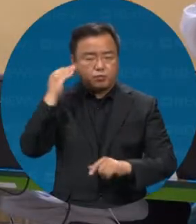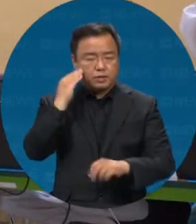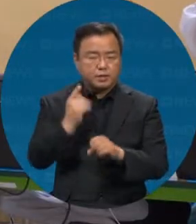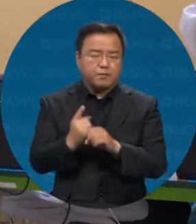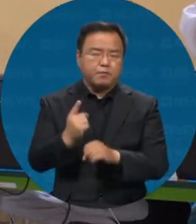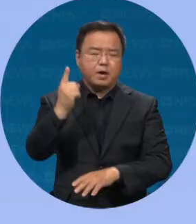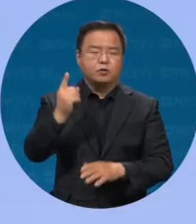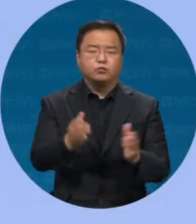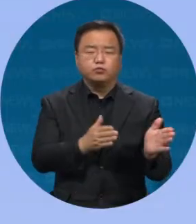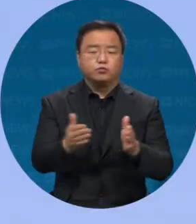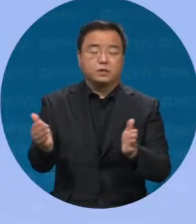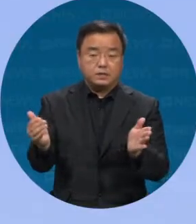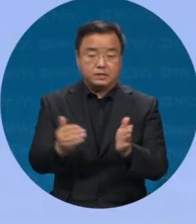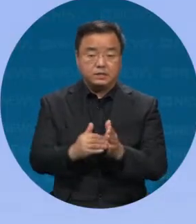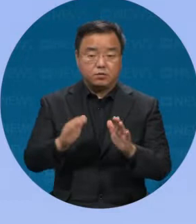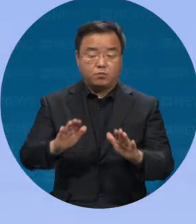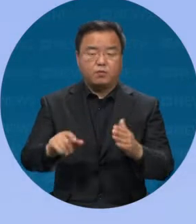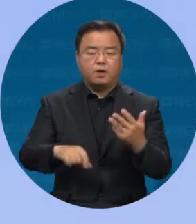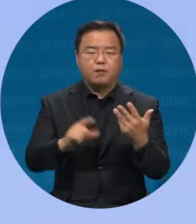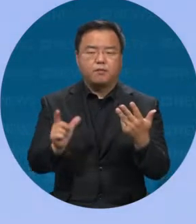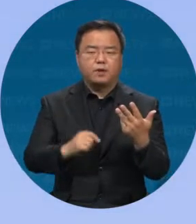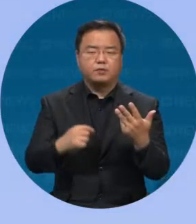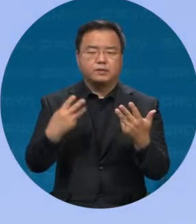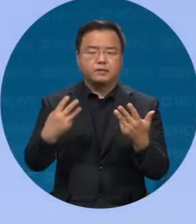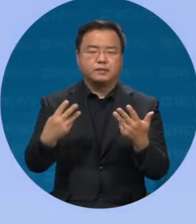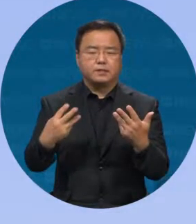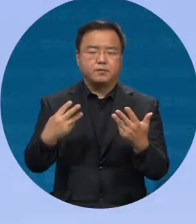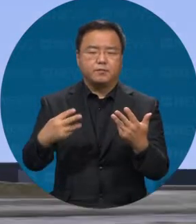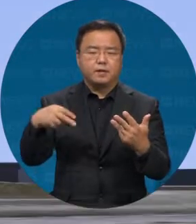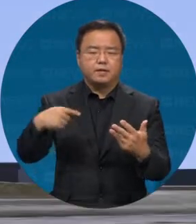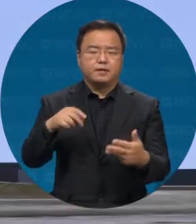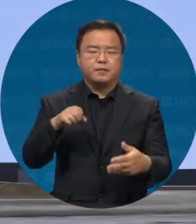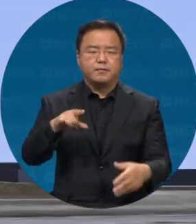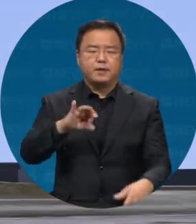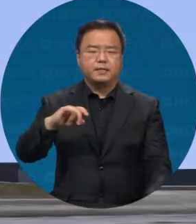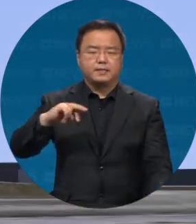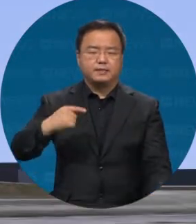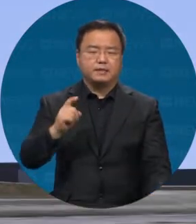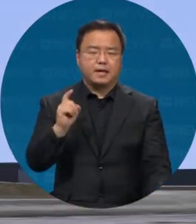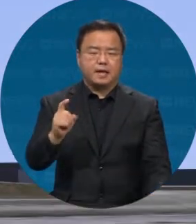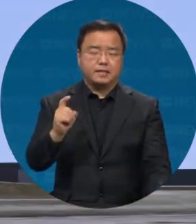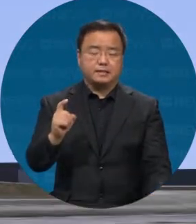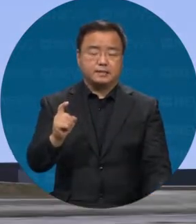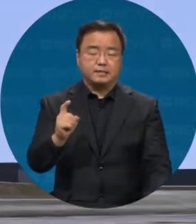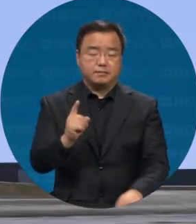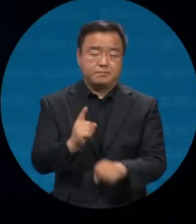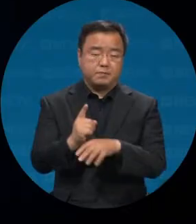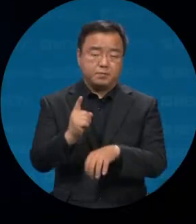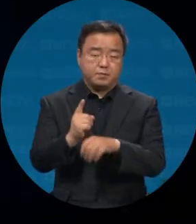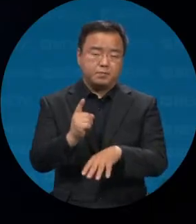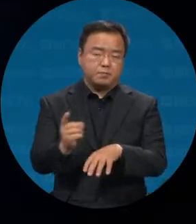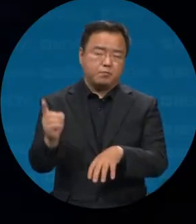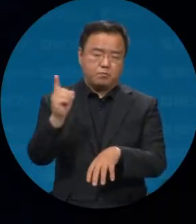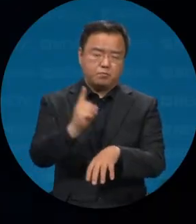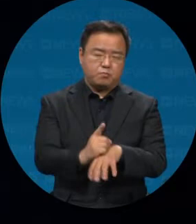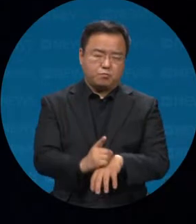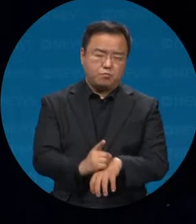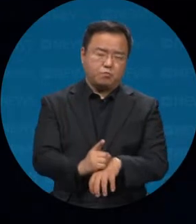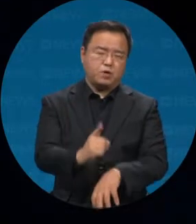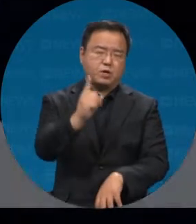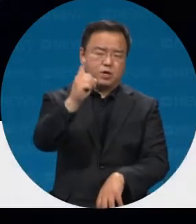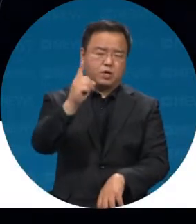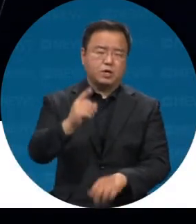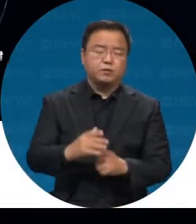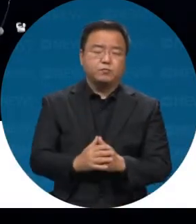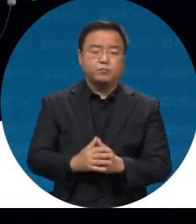모두 마친 다누리 오는 8월 3일 스페이스 x 의 펠 컨 라인 로켓에 실려 우주로 발사됩니다 지구와 태양의